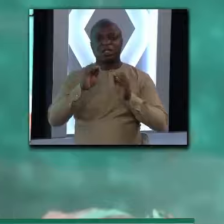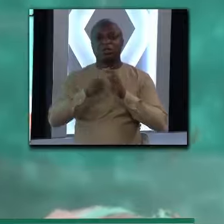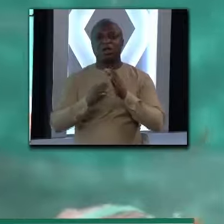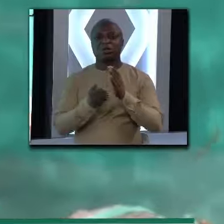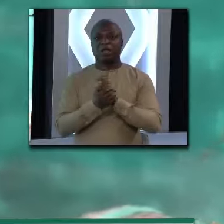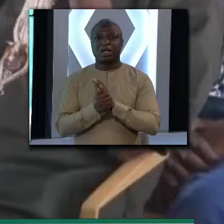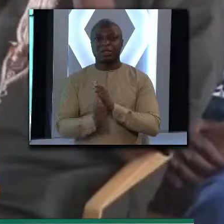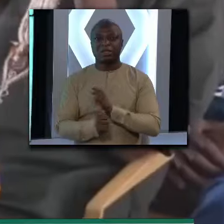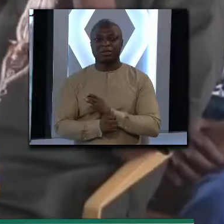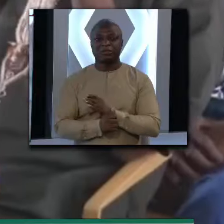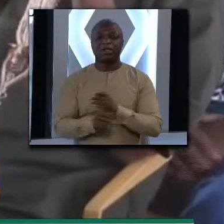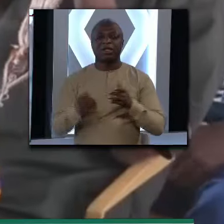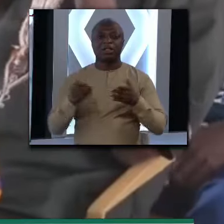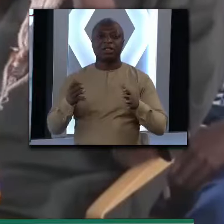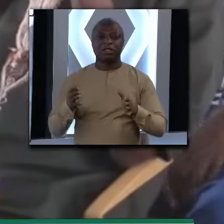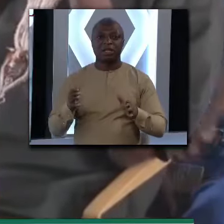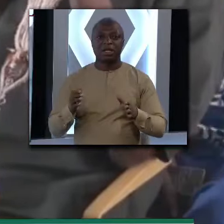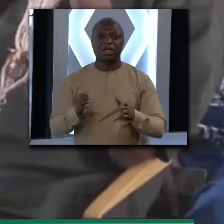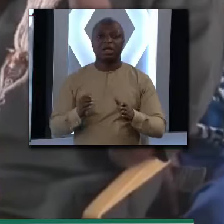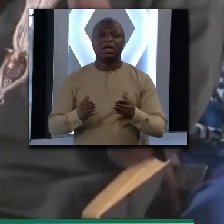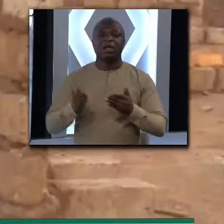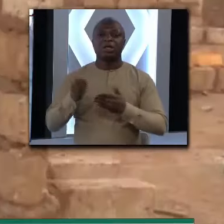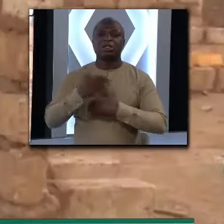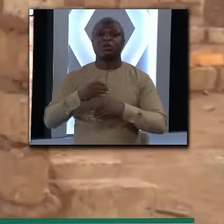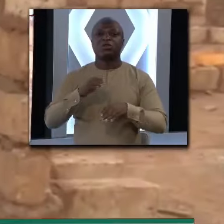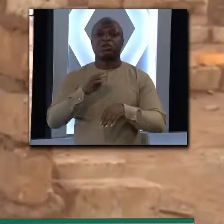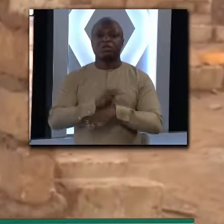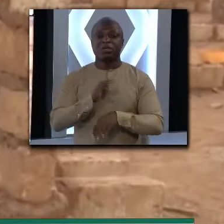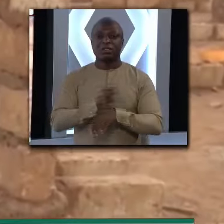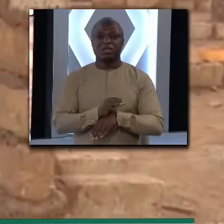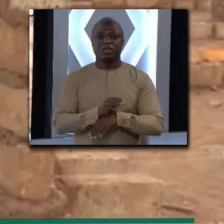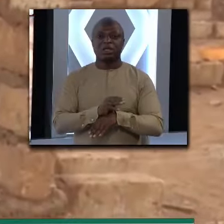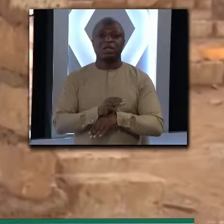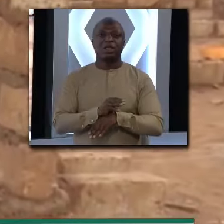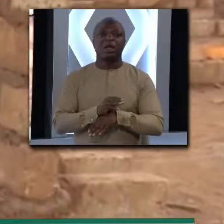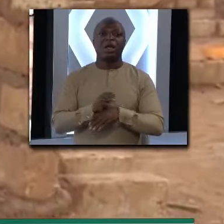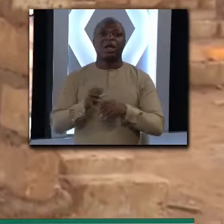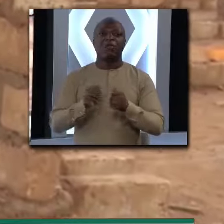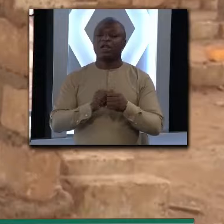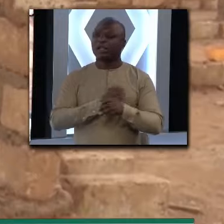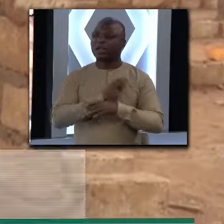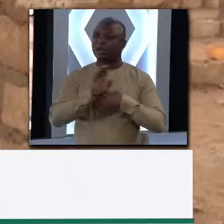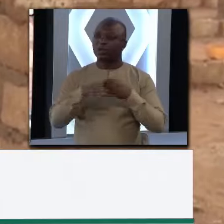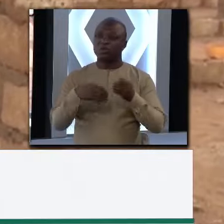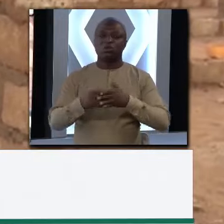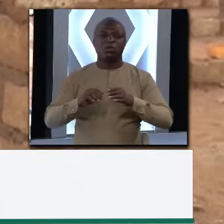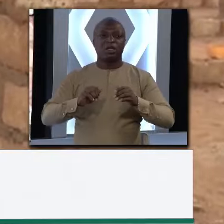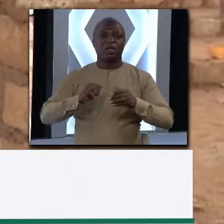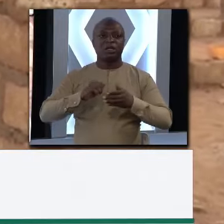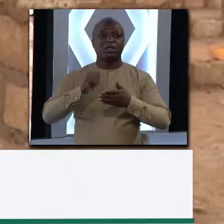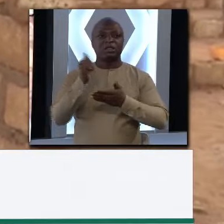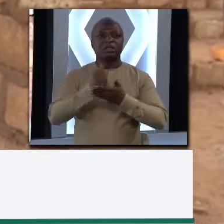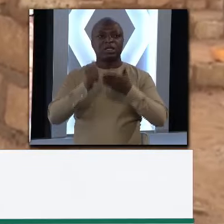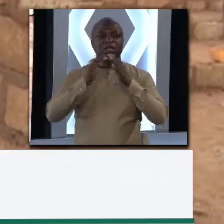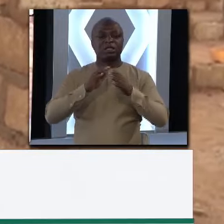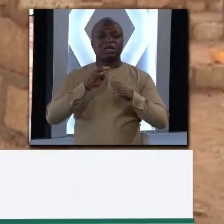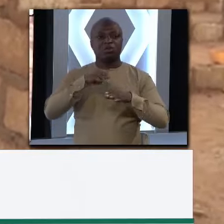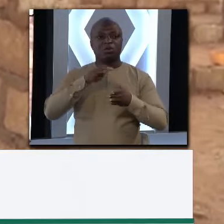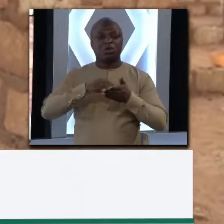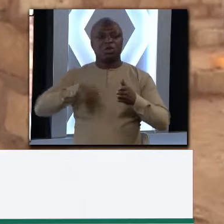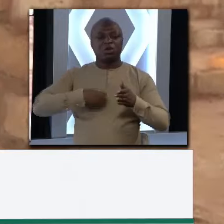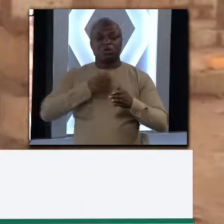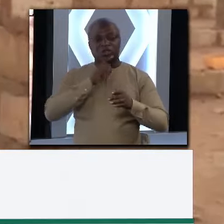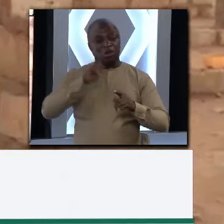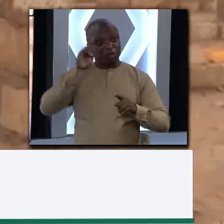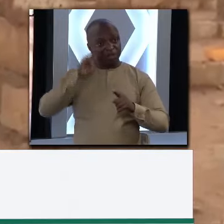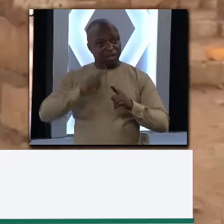qualité. D'ores et déjà, la chambre de métier, en commun accord avec tous les artisans du milieu, nous sommes d'avis